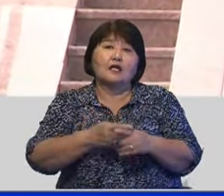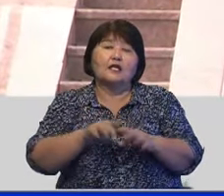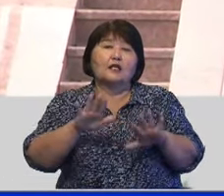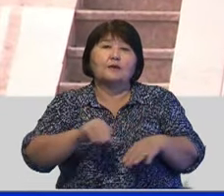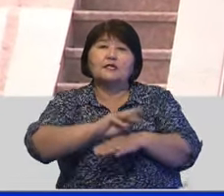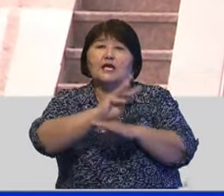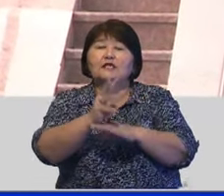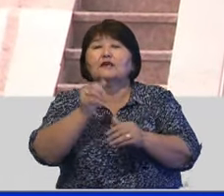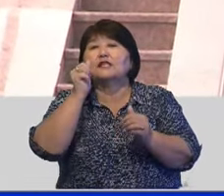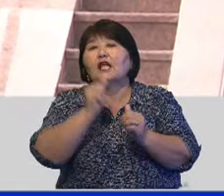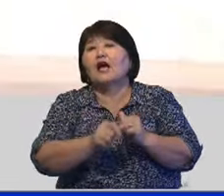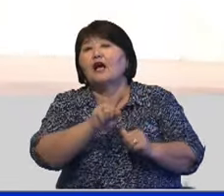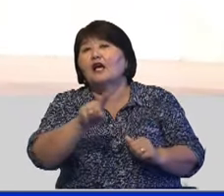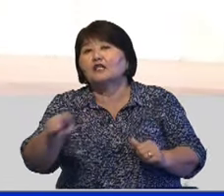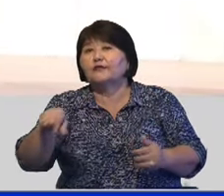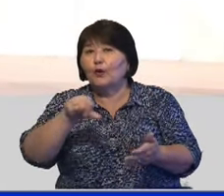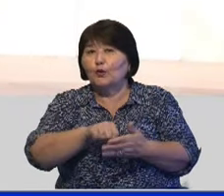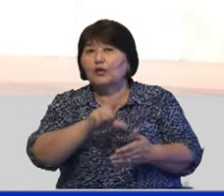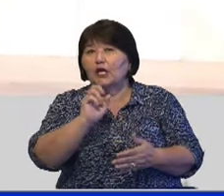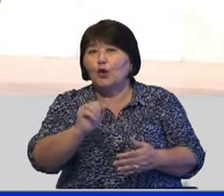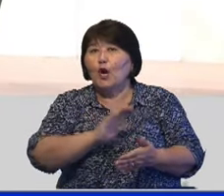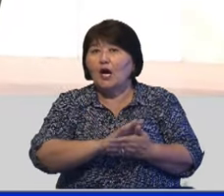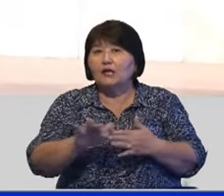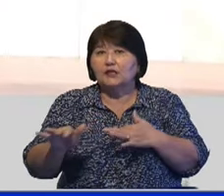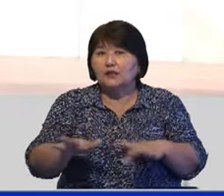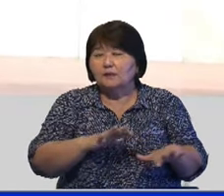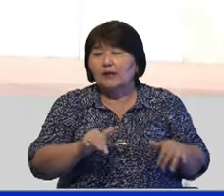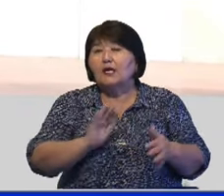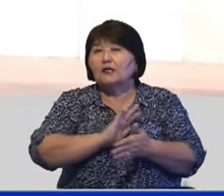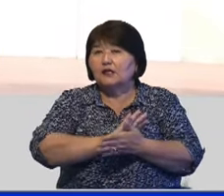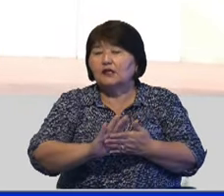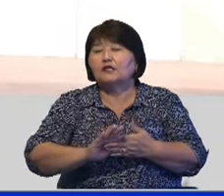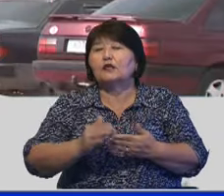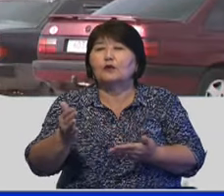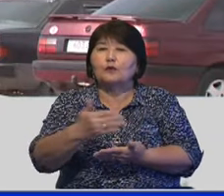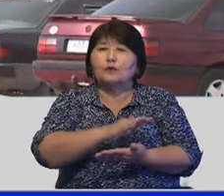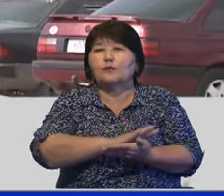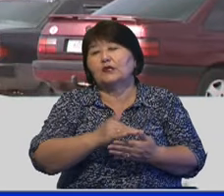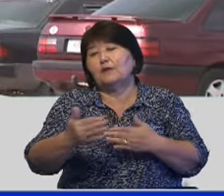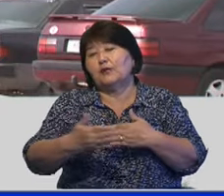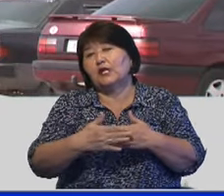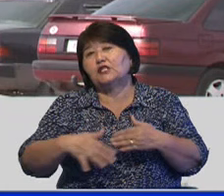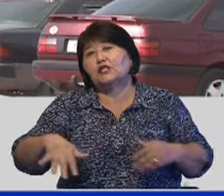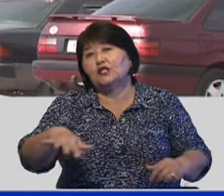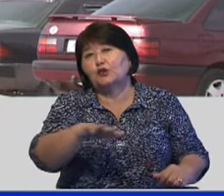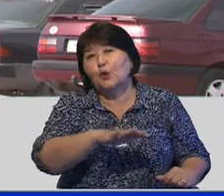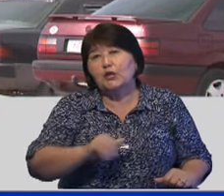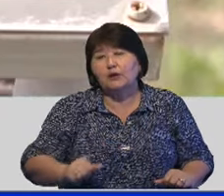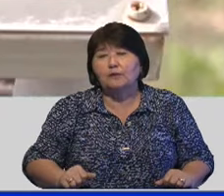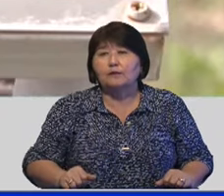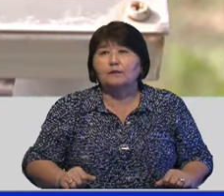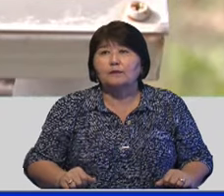место священно для каждого. Участники эко-акции очистили мемориал от пыли, провели уборку всей прилегающей территории.